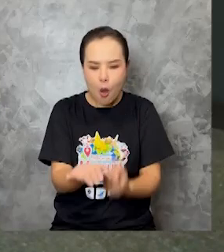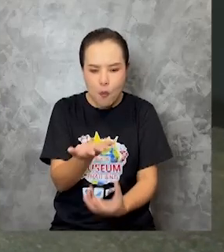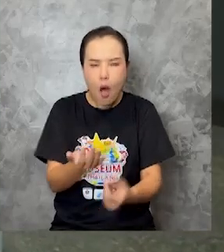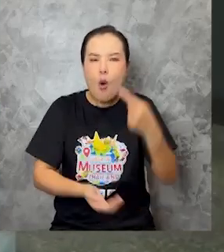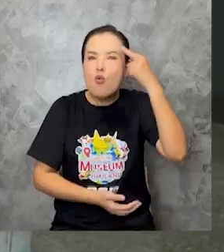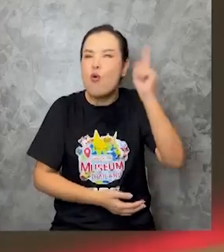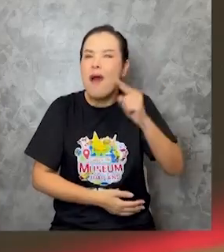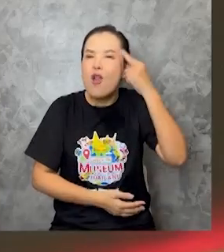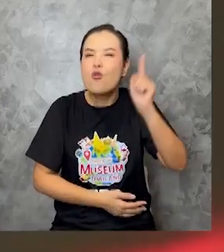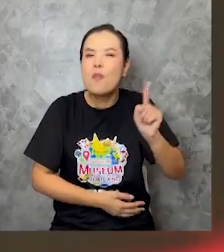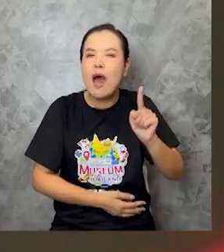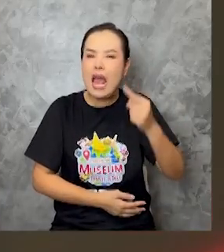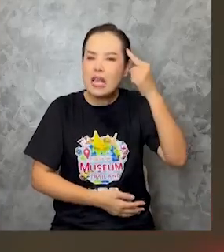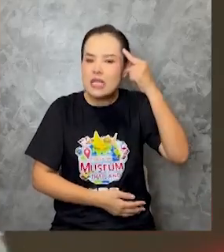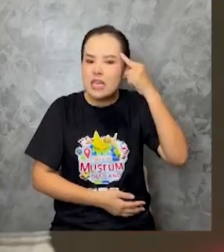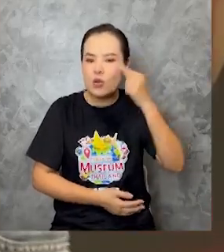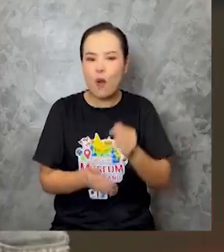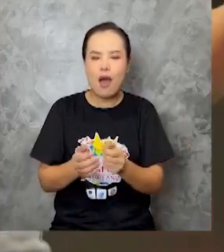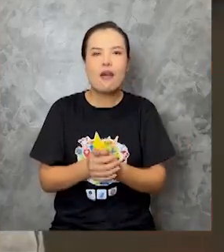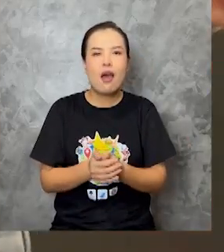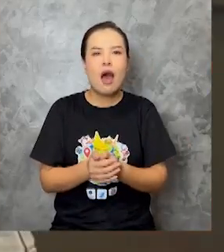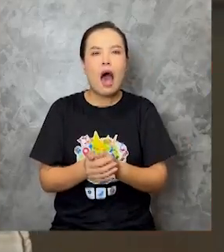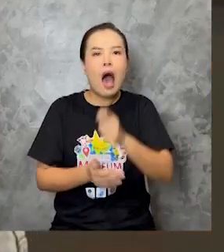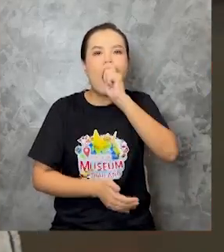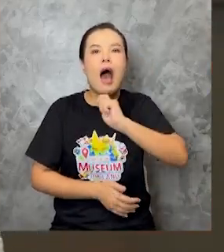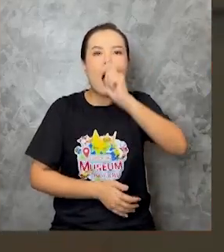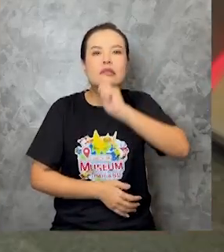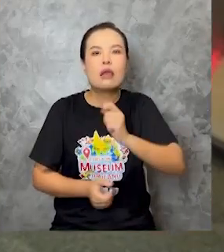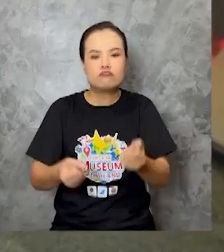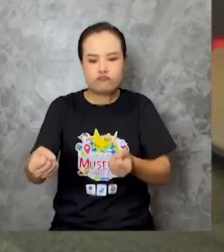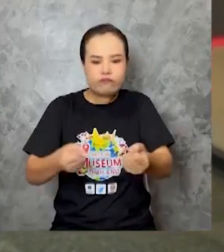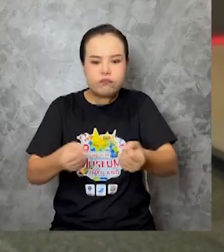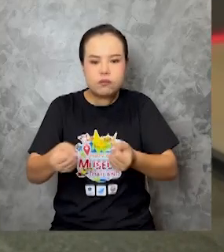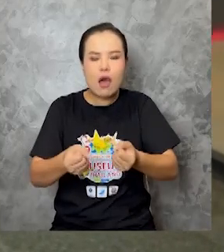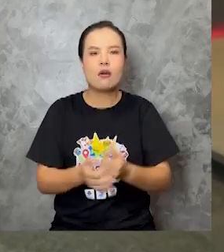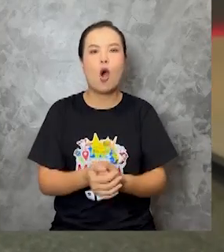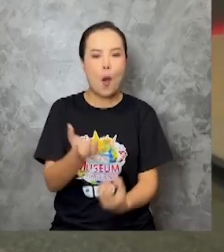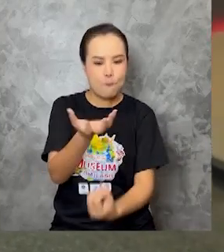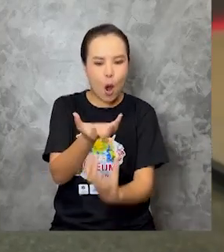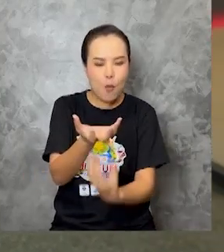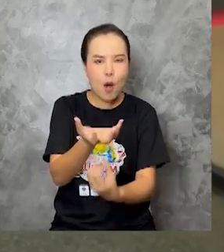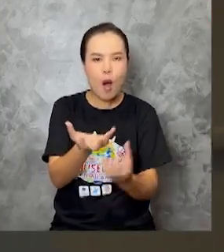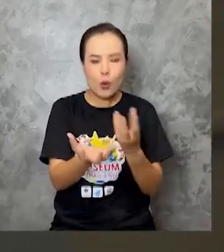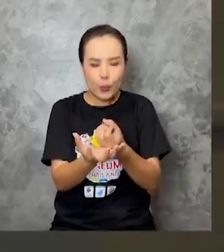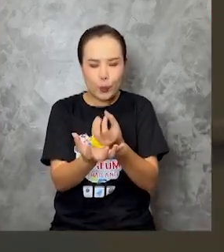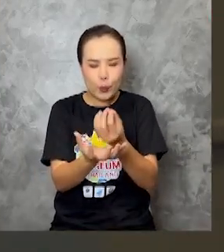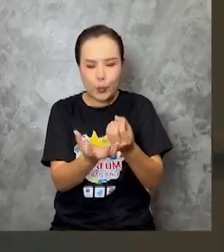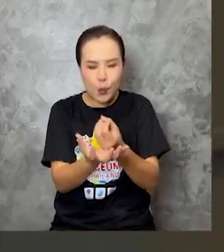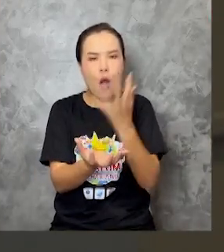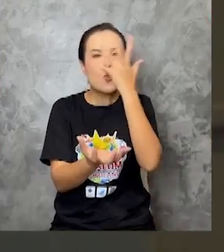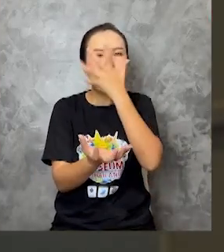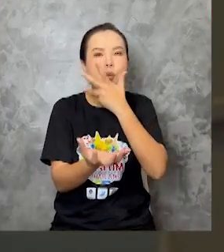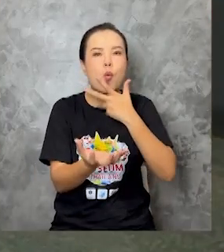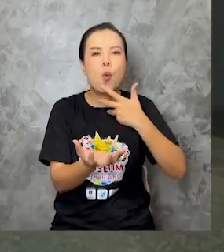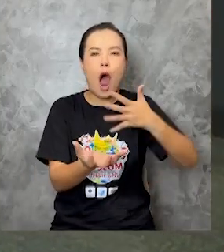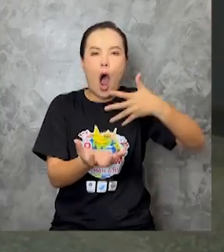รู้อ่ะทีแรกหนูคิดว่ามันเป็นเครื่องทำไอติมที่เขาขาย จริงเลยอันนี้เขาเอาไว้เผาพลอยให้พลอยมันสวยขึ้น แต่ความร้อนจะไม่ได้